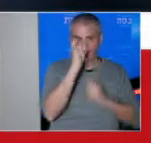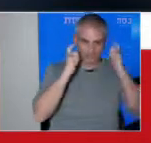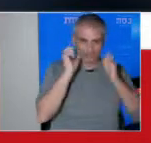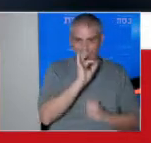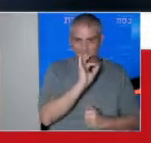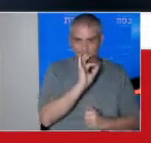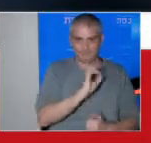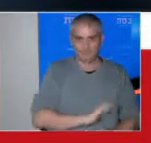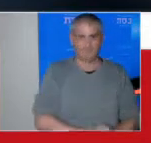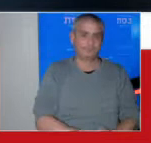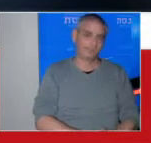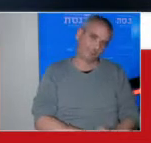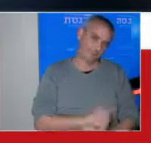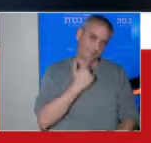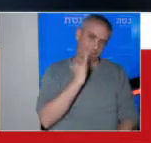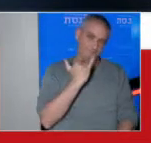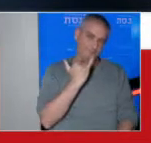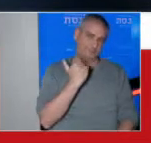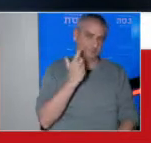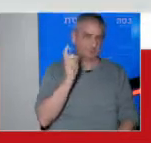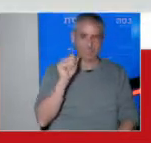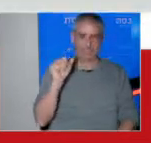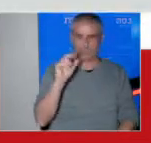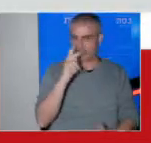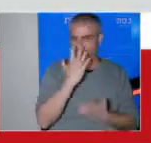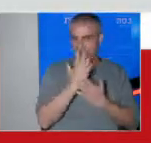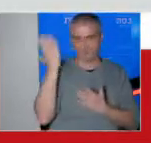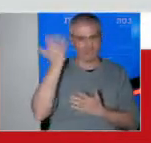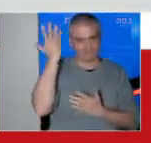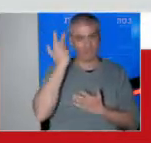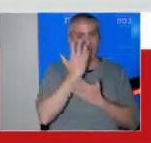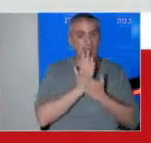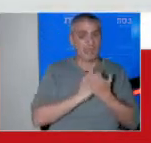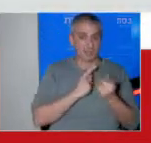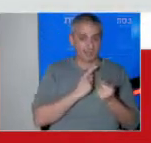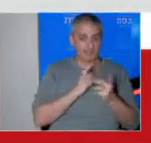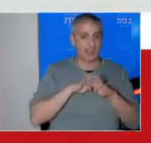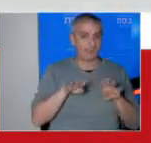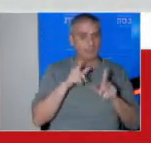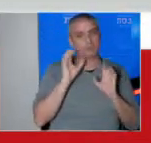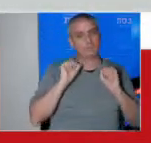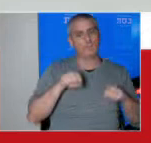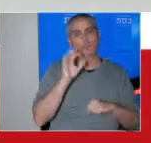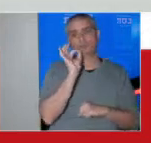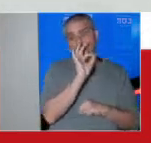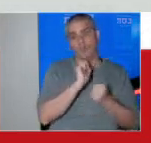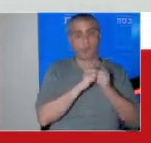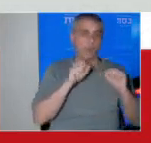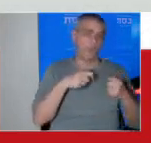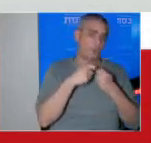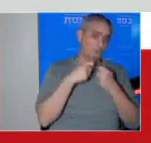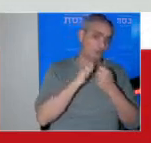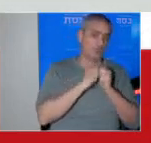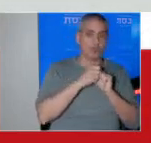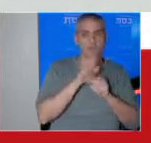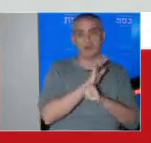נכון? כן, אנטומיה של גריי, סדרה שרצה כבר המון המון שנים, חלק מהרשתות הן בבעלות, או בבעלות משותפת,